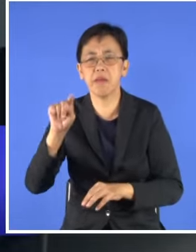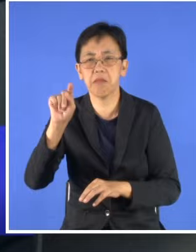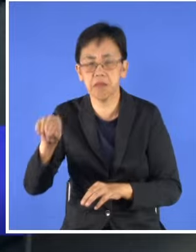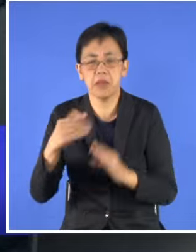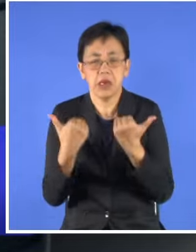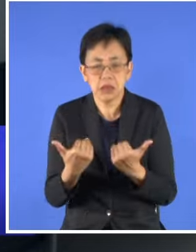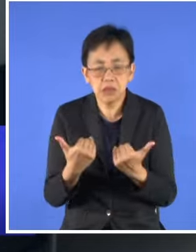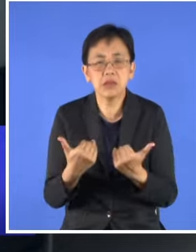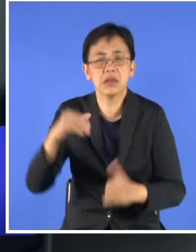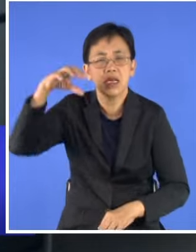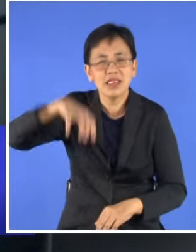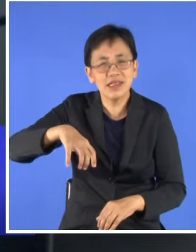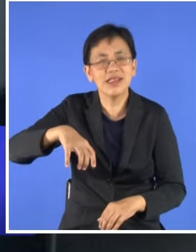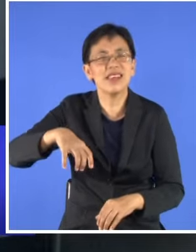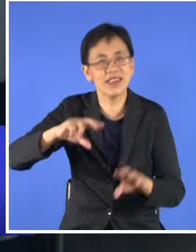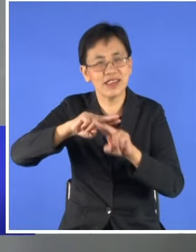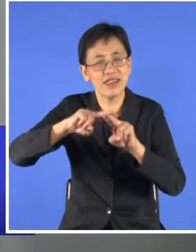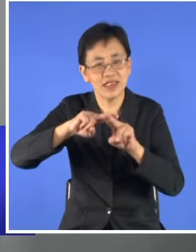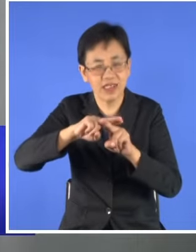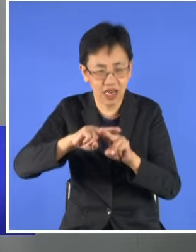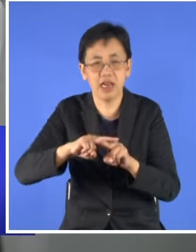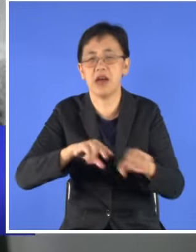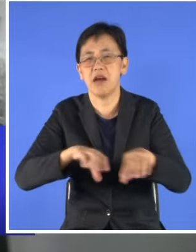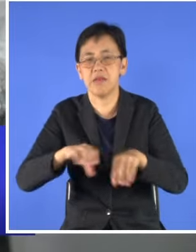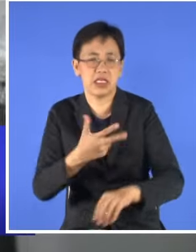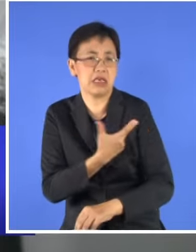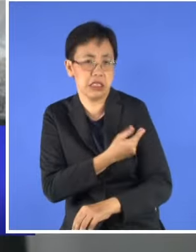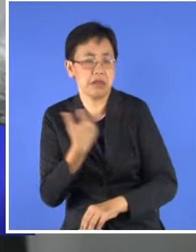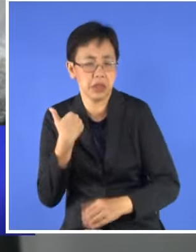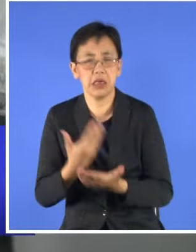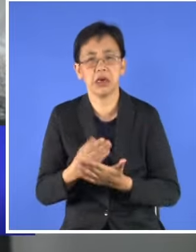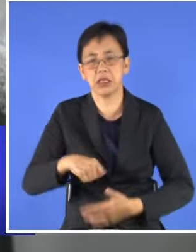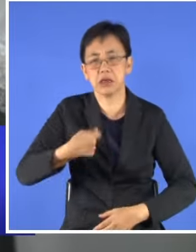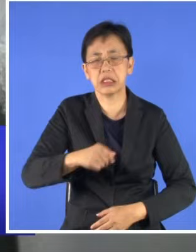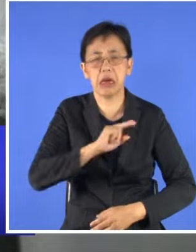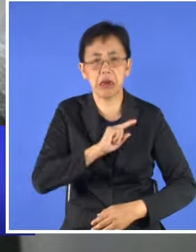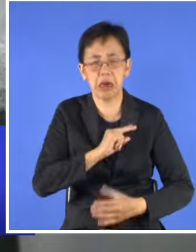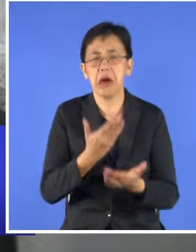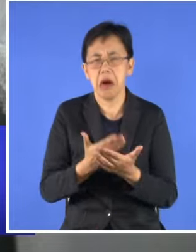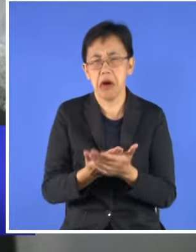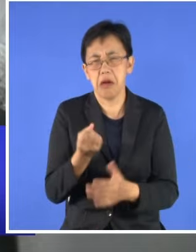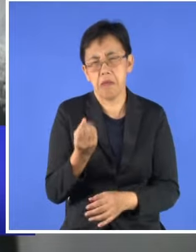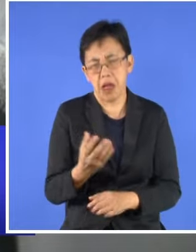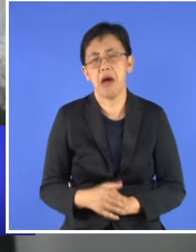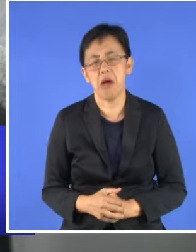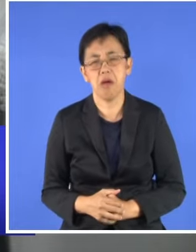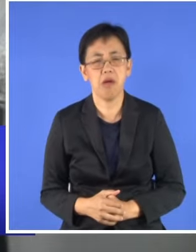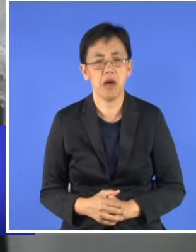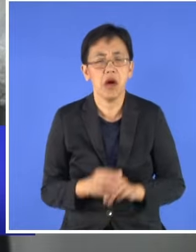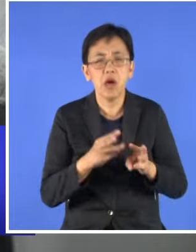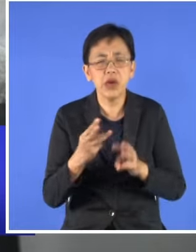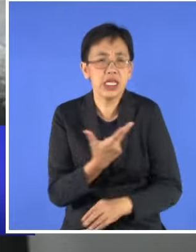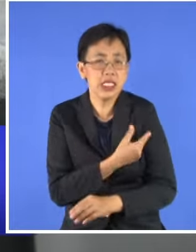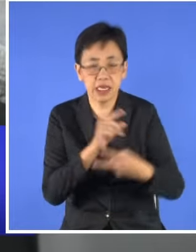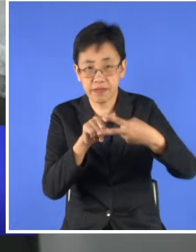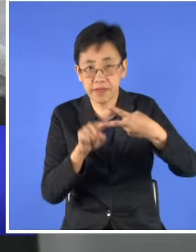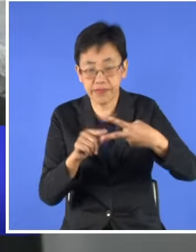รงที่สถานสวพาสภากาชาิไยแต่ว่าต้องเสียคาใช้ใจเองนะครับราคาก็คอนขทจะสด้วยมีวิธีการฉีดอยู่ 2 วธ